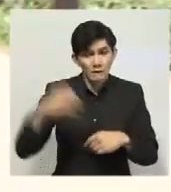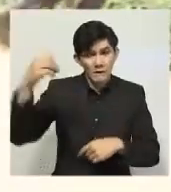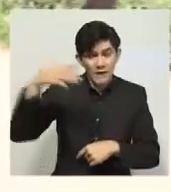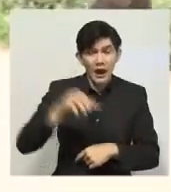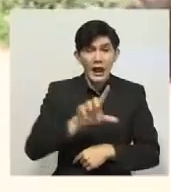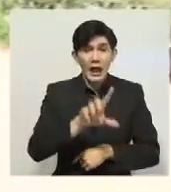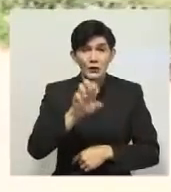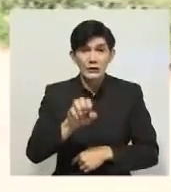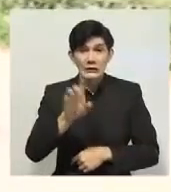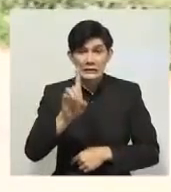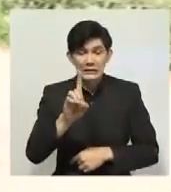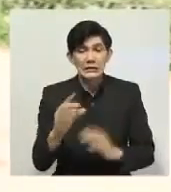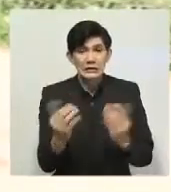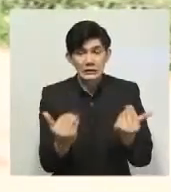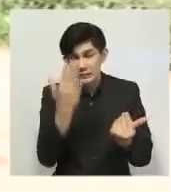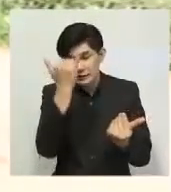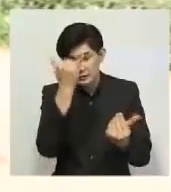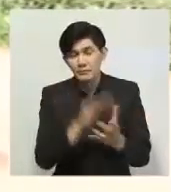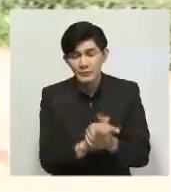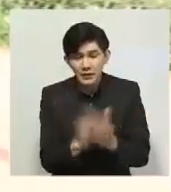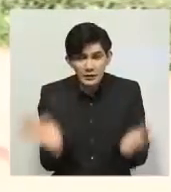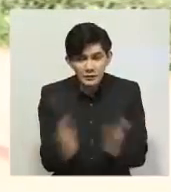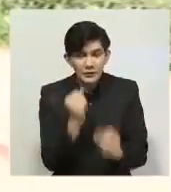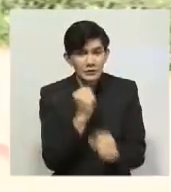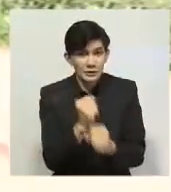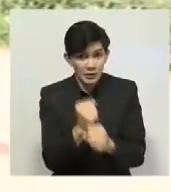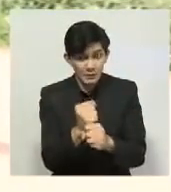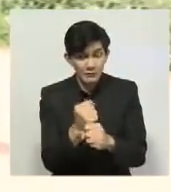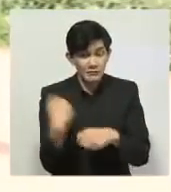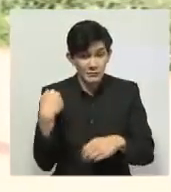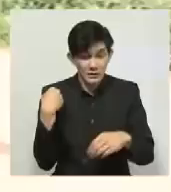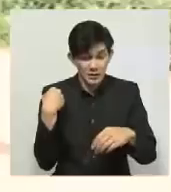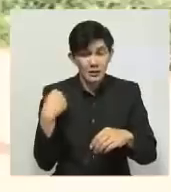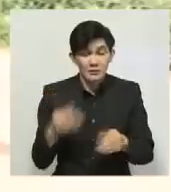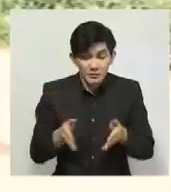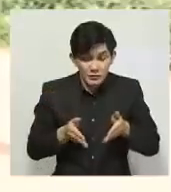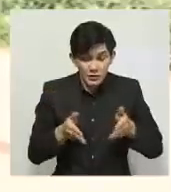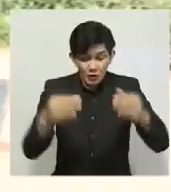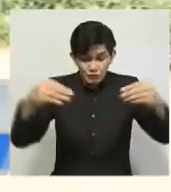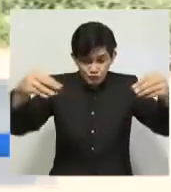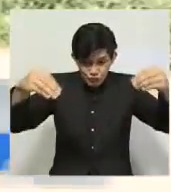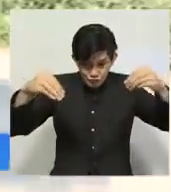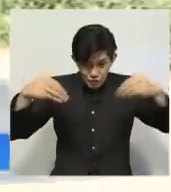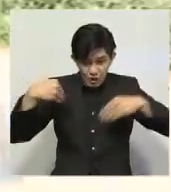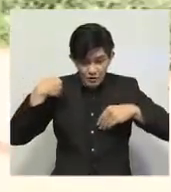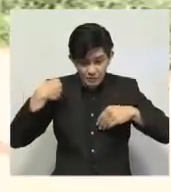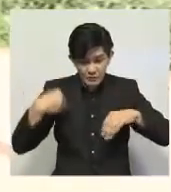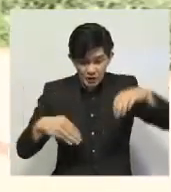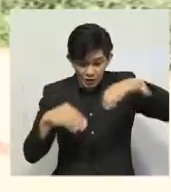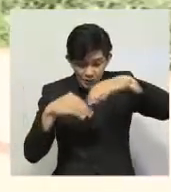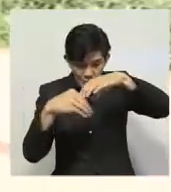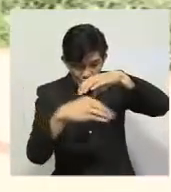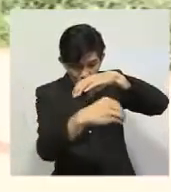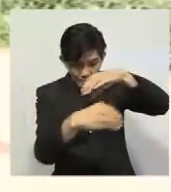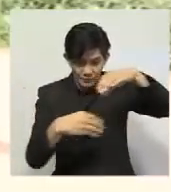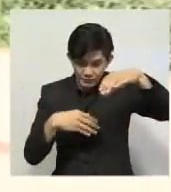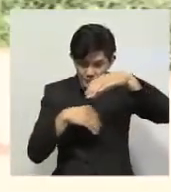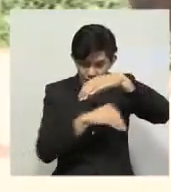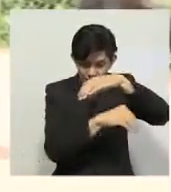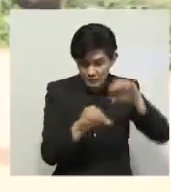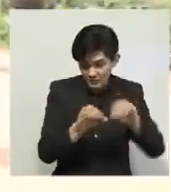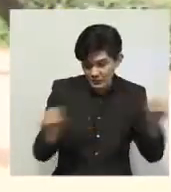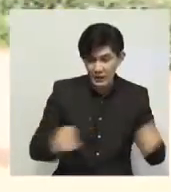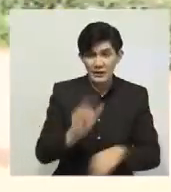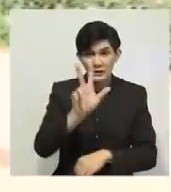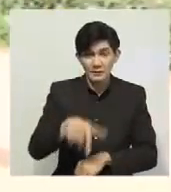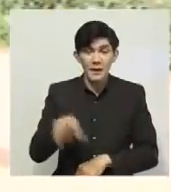แบบไร้สายจำนวนมากเพื่อที่จะมาสนับสนุนในการติดเป็นแนวยาวภายในถ้ำนะครับระยะทางราว 3,000 เมตรนะครับ